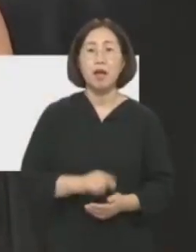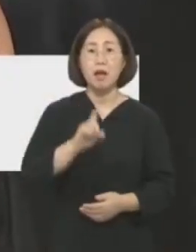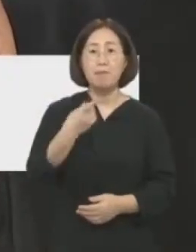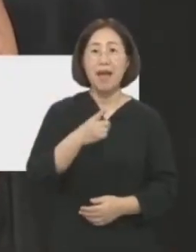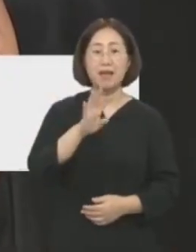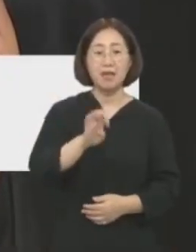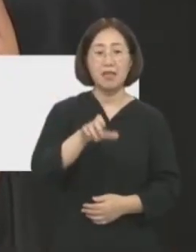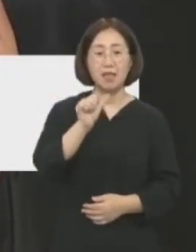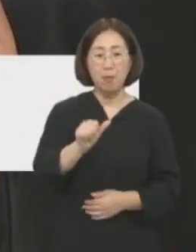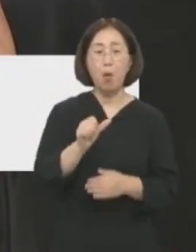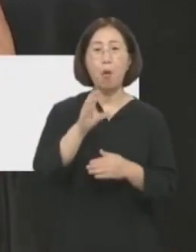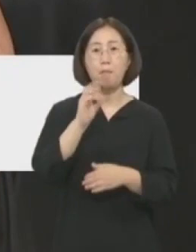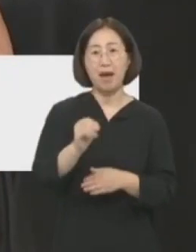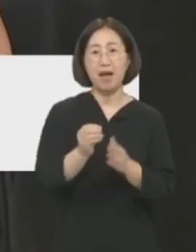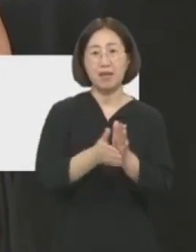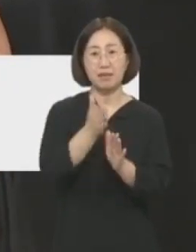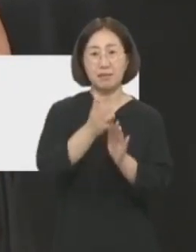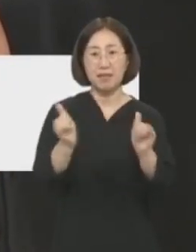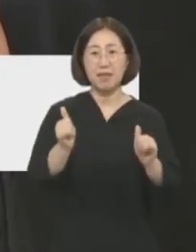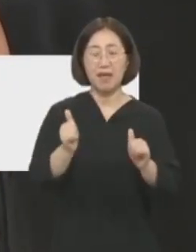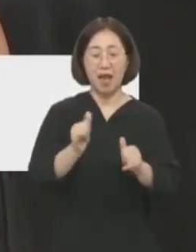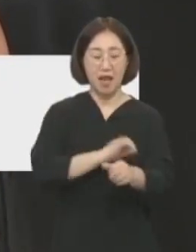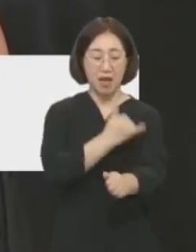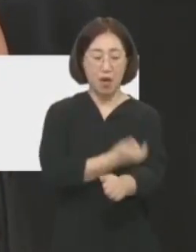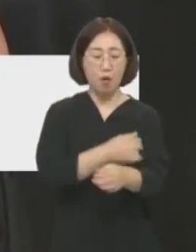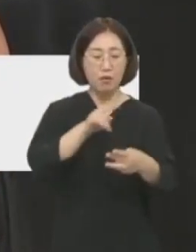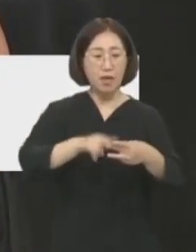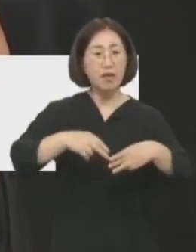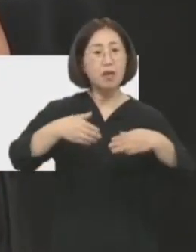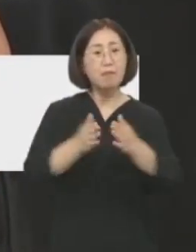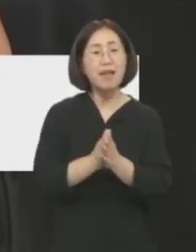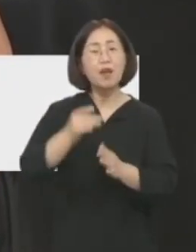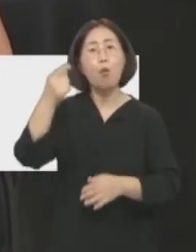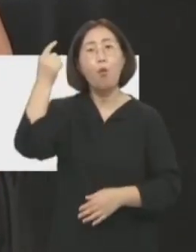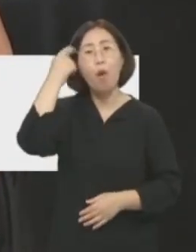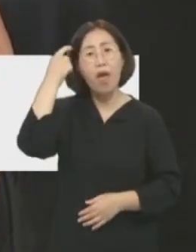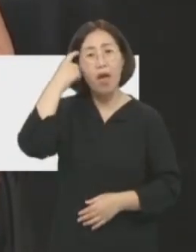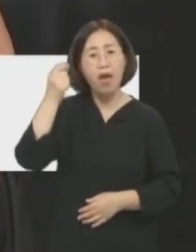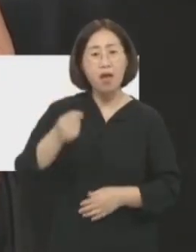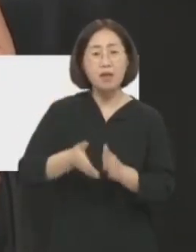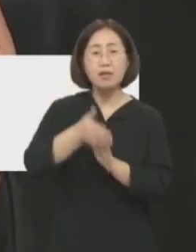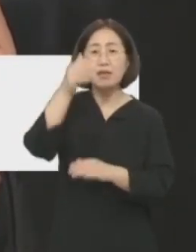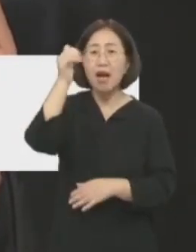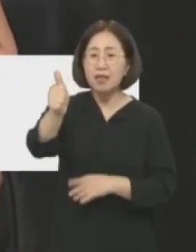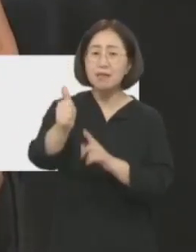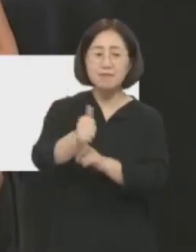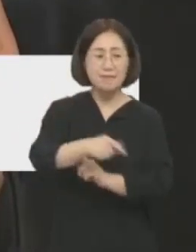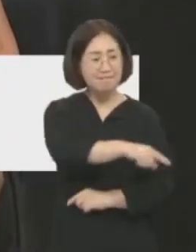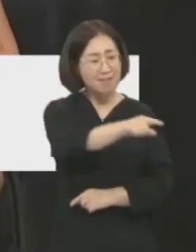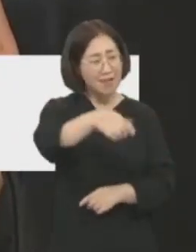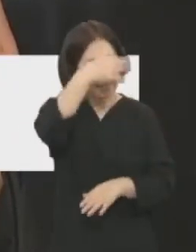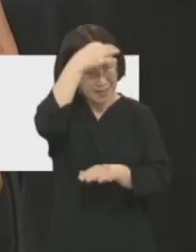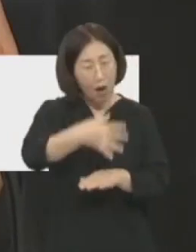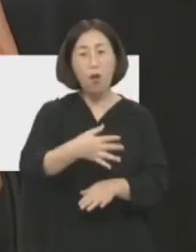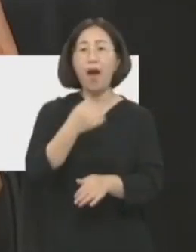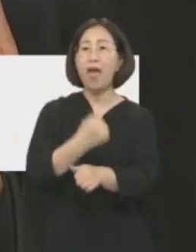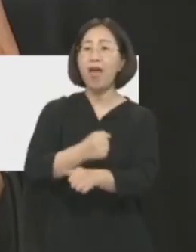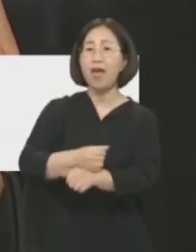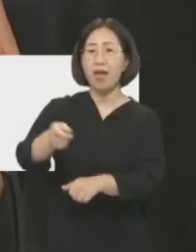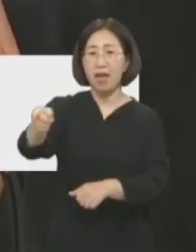145명 시민의 대전시 인권센터를 폐쇄합니까? 이장우 시장은 시민들에게 사과하고